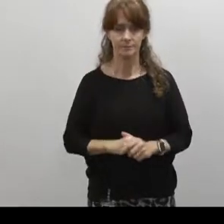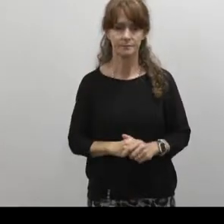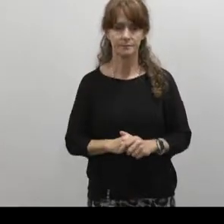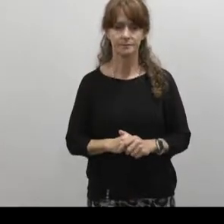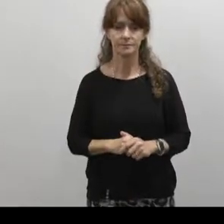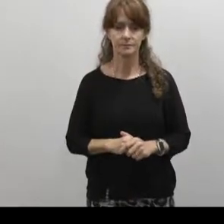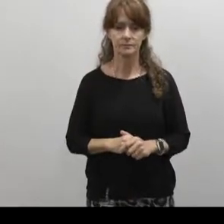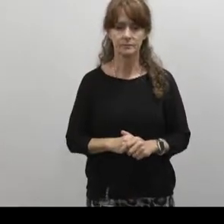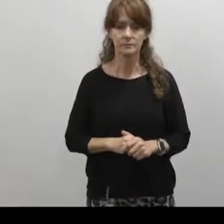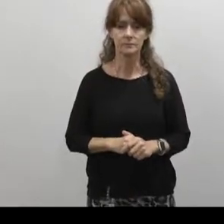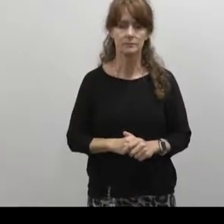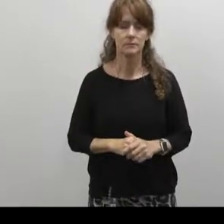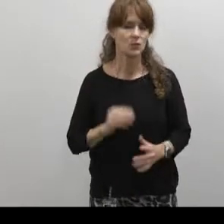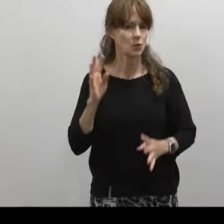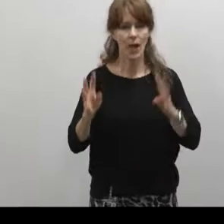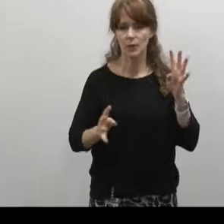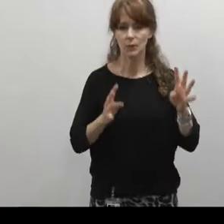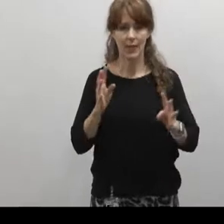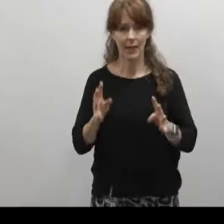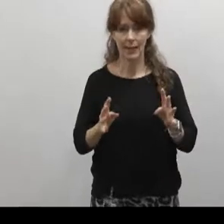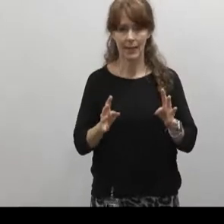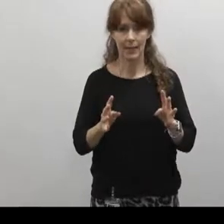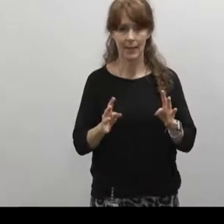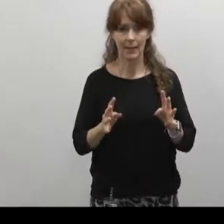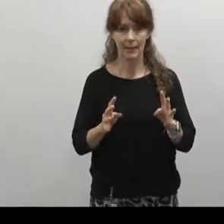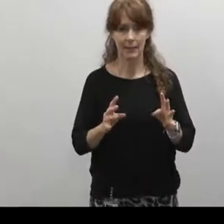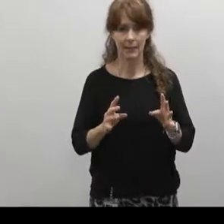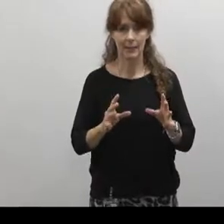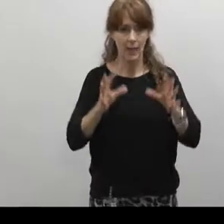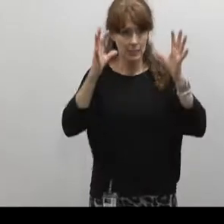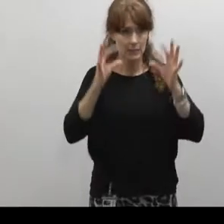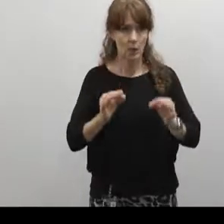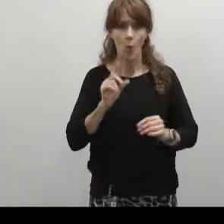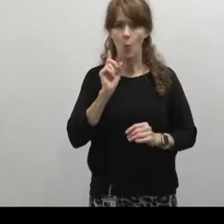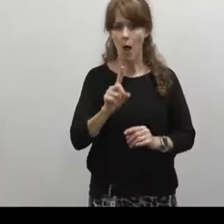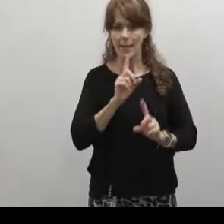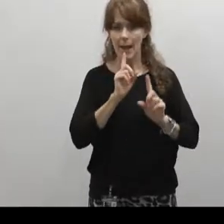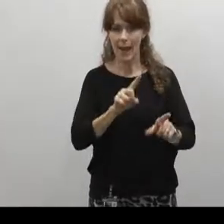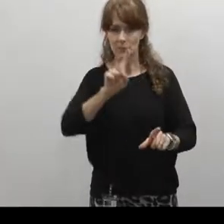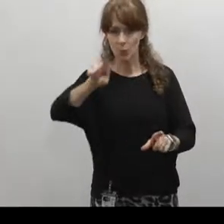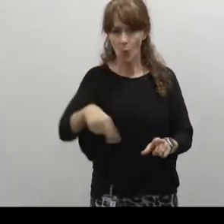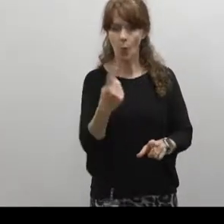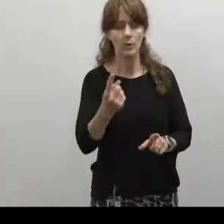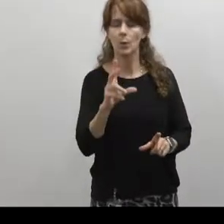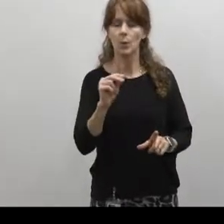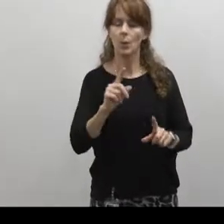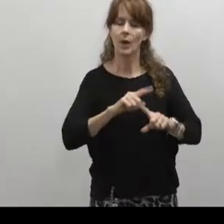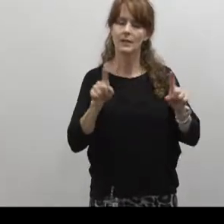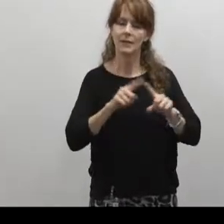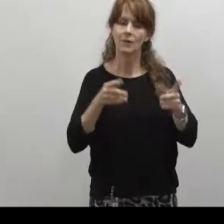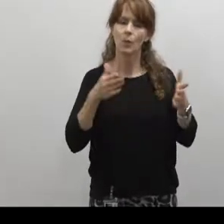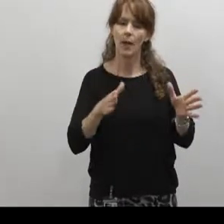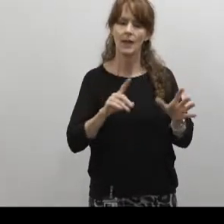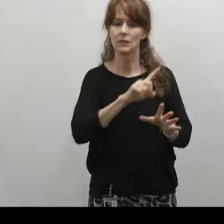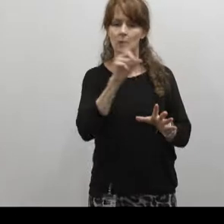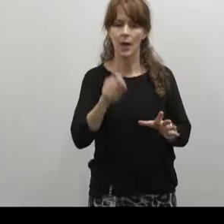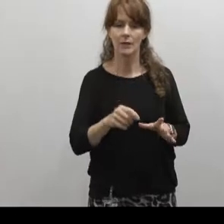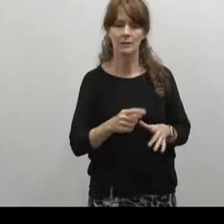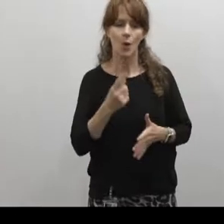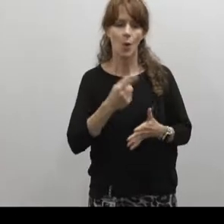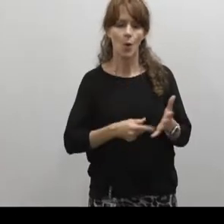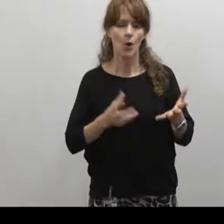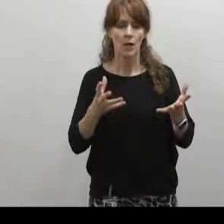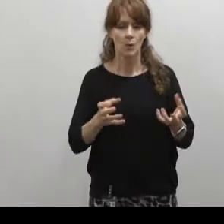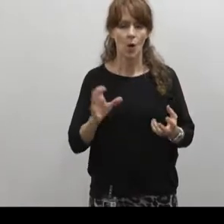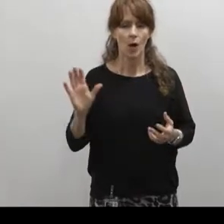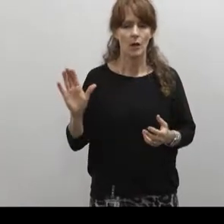bì hay chỉ tu tới thả hà mình khá buôn làm nào trẻ xu thả